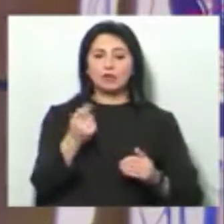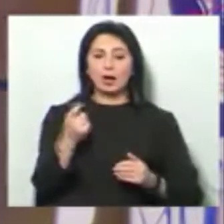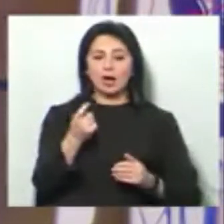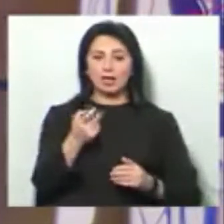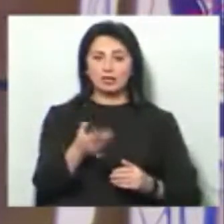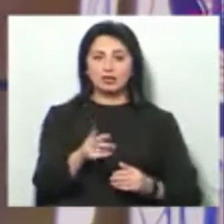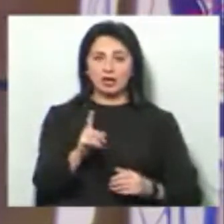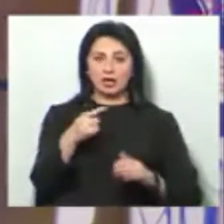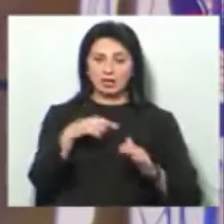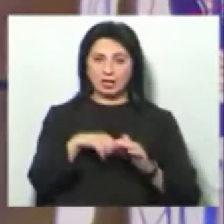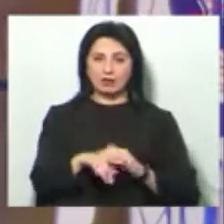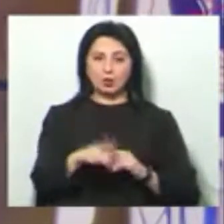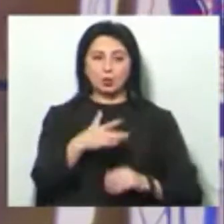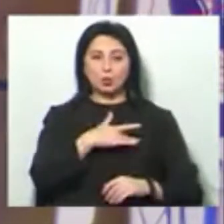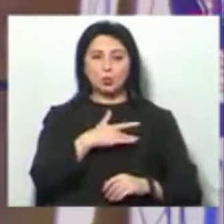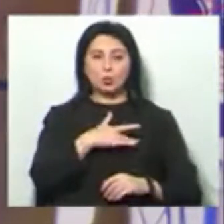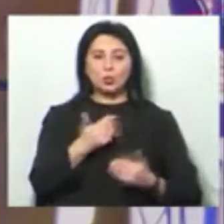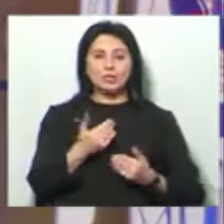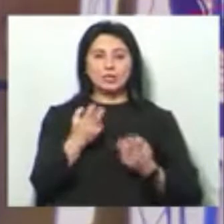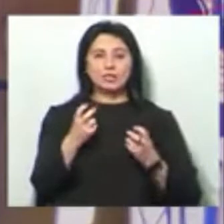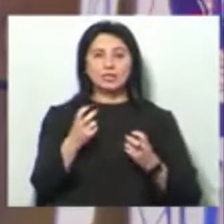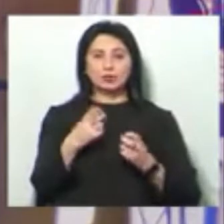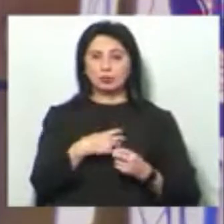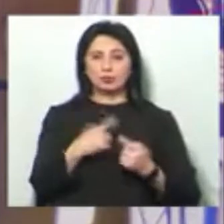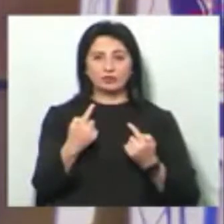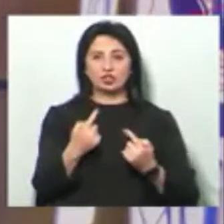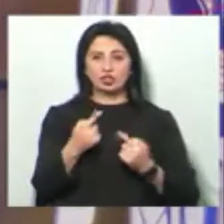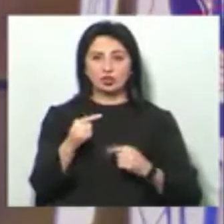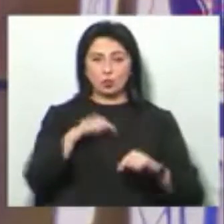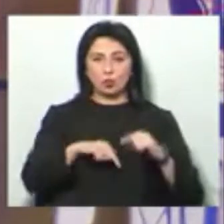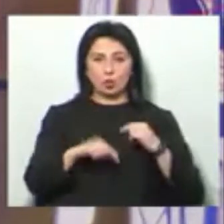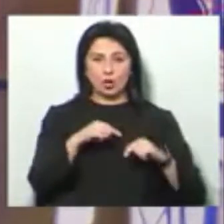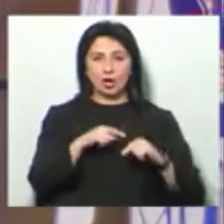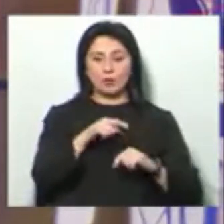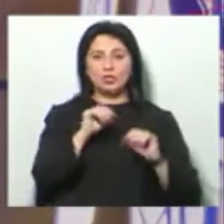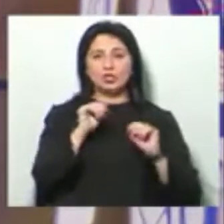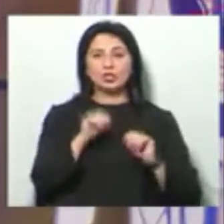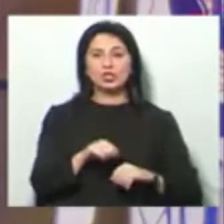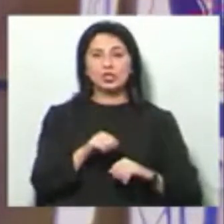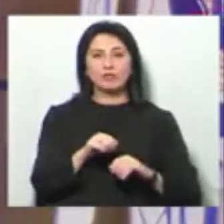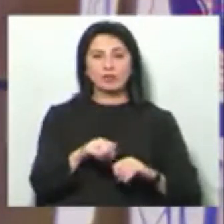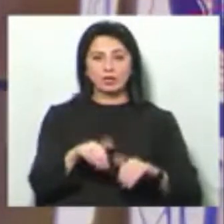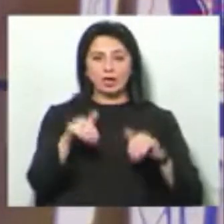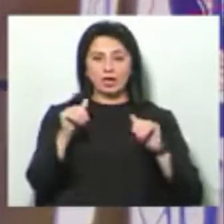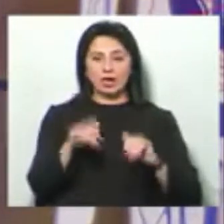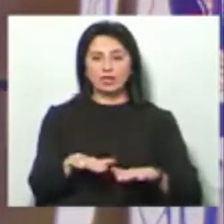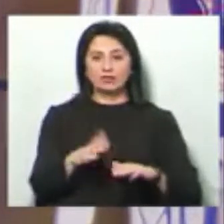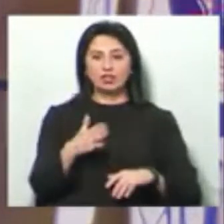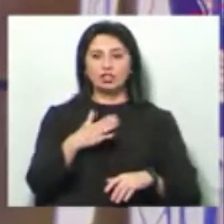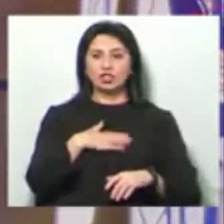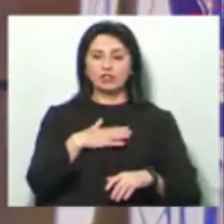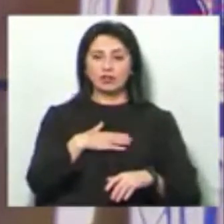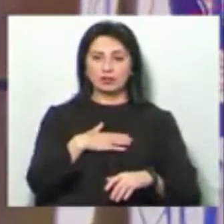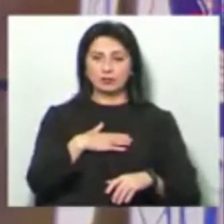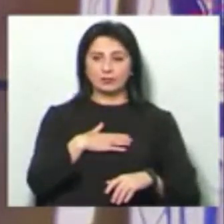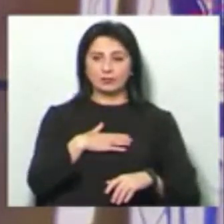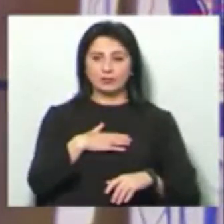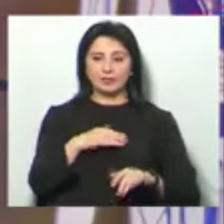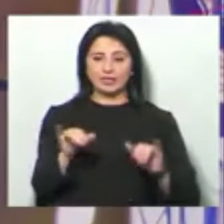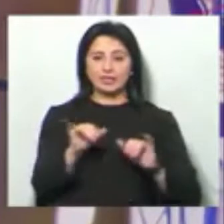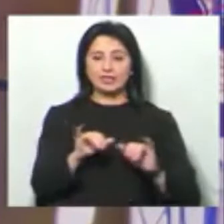ხარისხზე, რადგან გული სასიცოცხლოდ მნიშვნელოვანი ორგანოა და მან შეიძლება გადაწყვიტოს ჩვენ